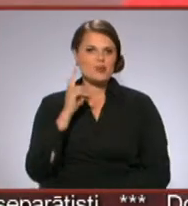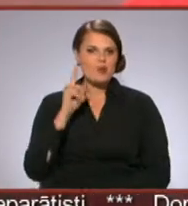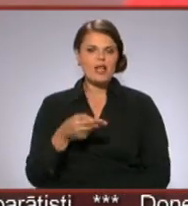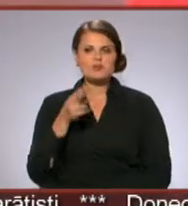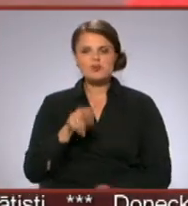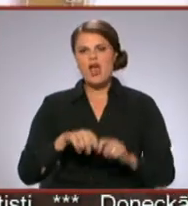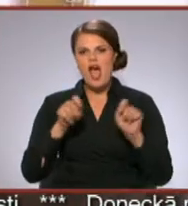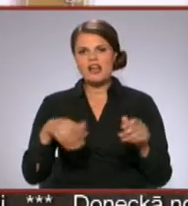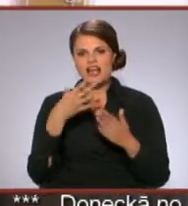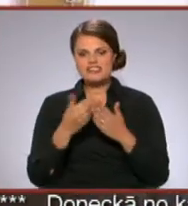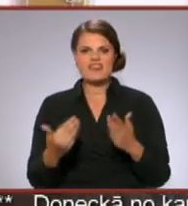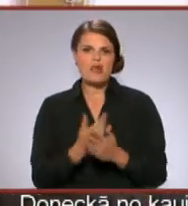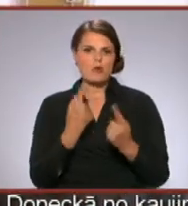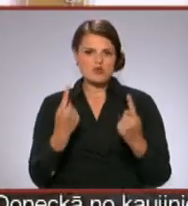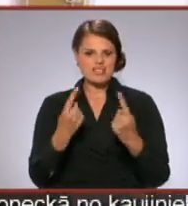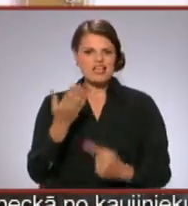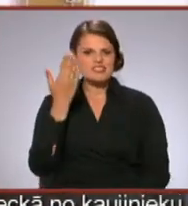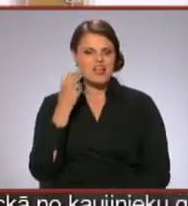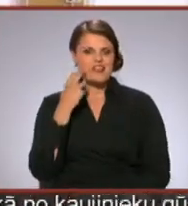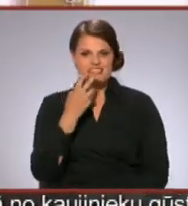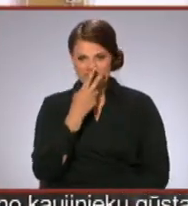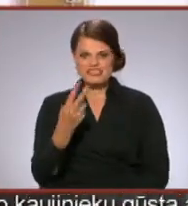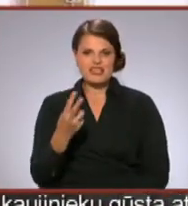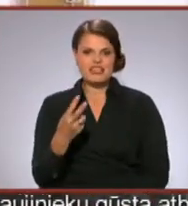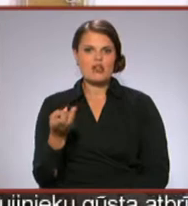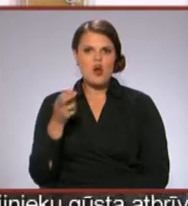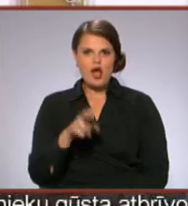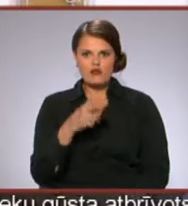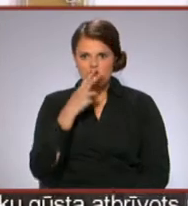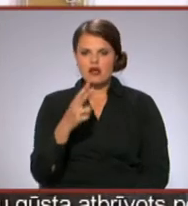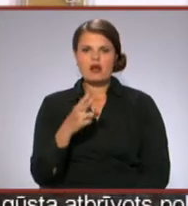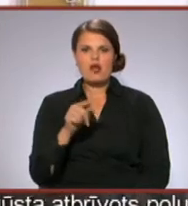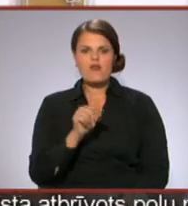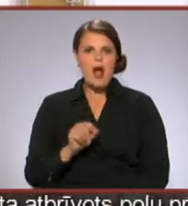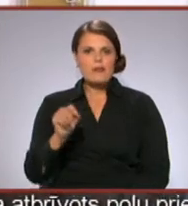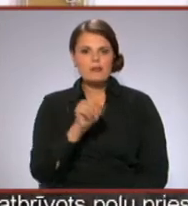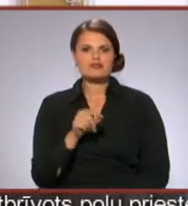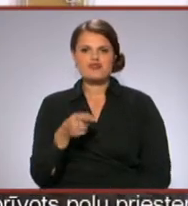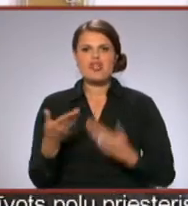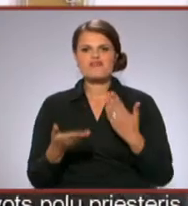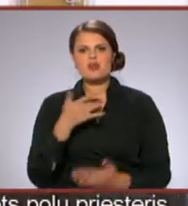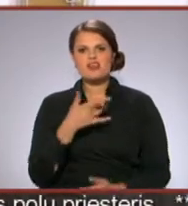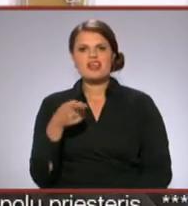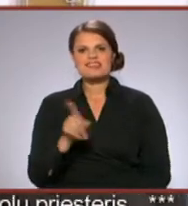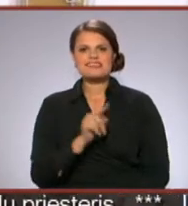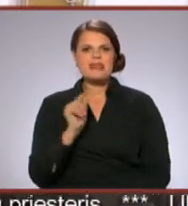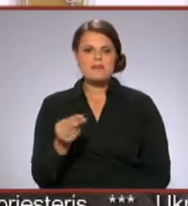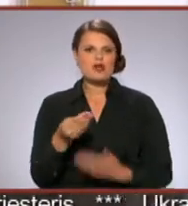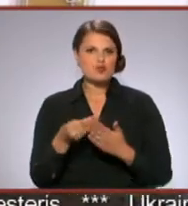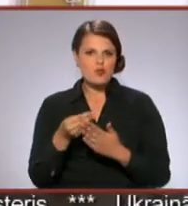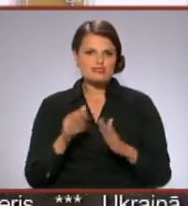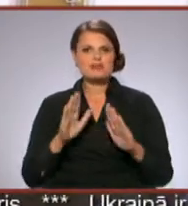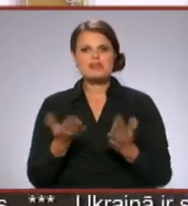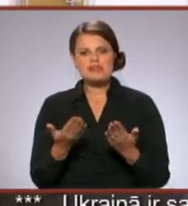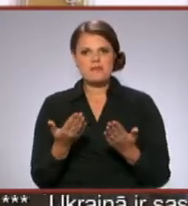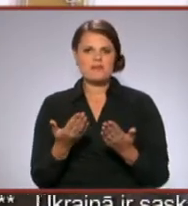jaunus talantus. Kadreiz vecāki atnāk, ierauga, ka, piemēram, vēl kaut vai aplīš vai kaut ko, viņiem varbūt liekas, ka tas ir maznozīmīgi, bet es uzskatu,